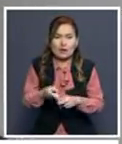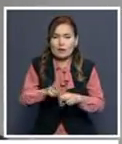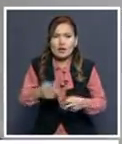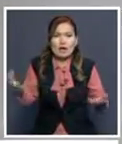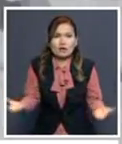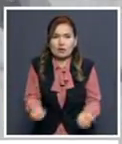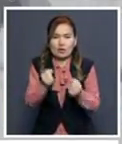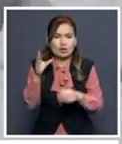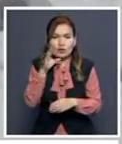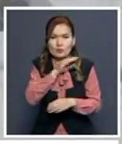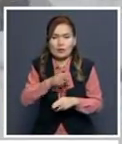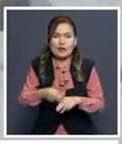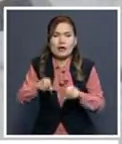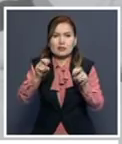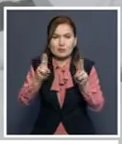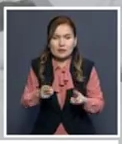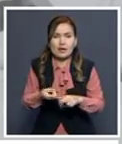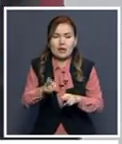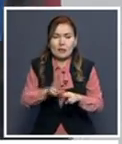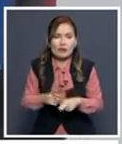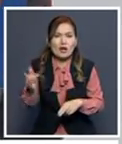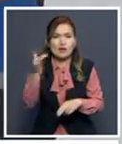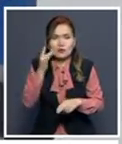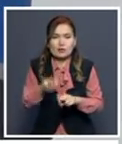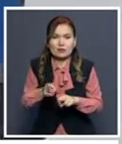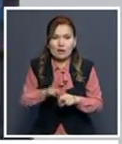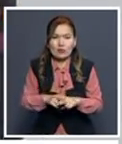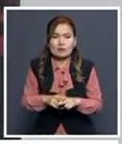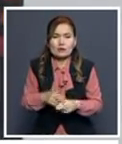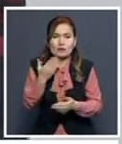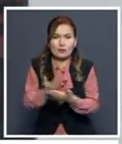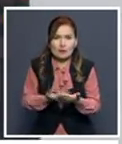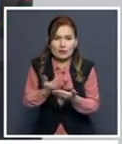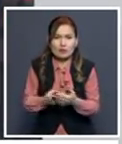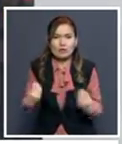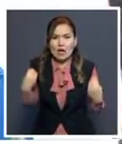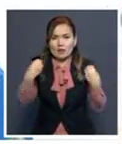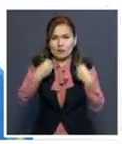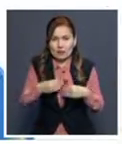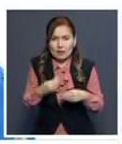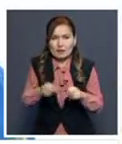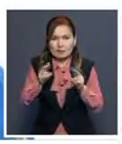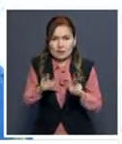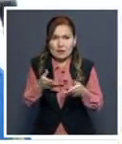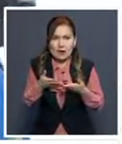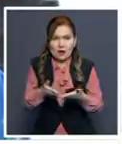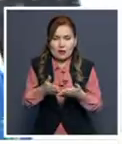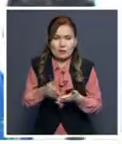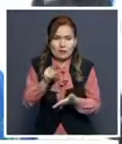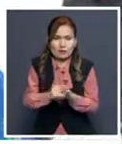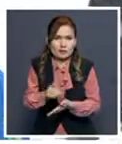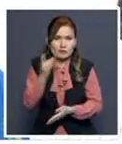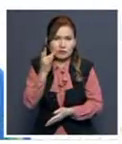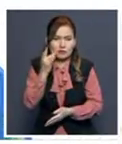Сондықтан мамандар арнайы жилет пен қосымша құралдарды өзімен алып жүруге кеңес береді. Егер де біздің